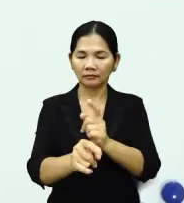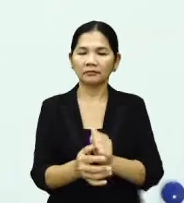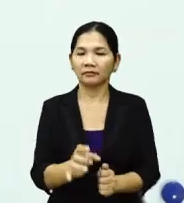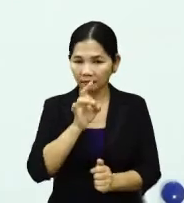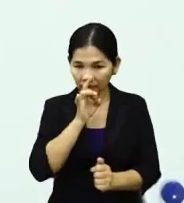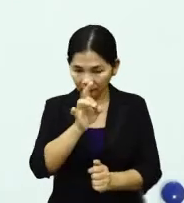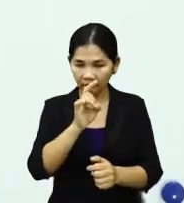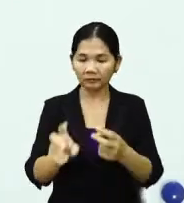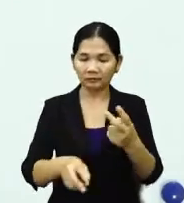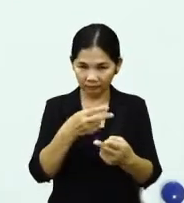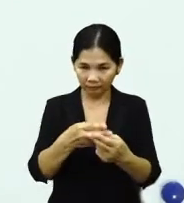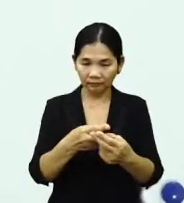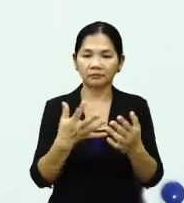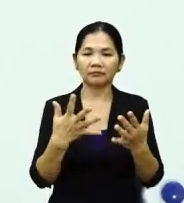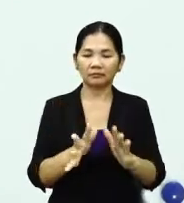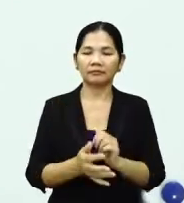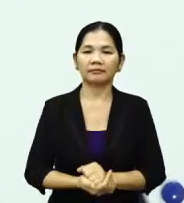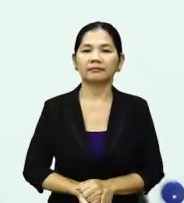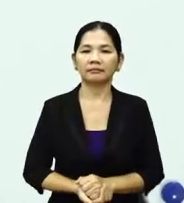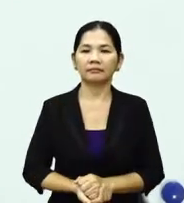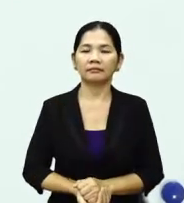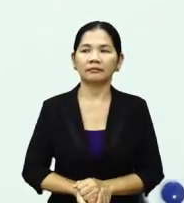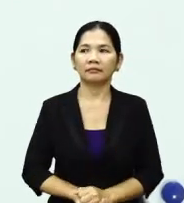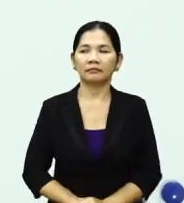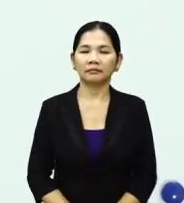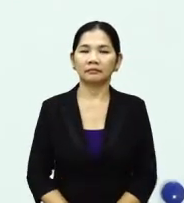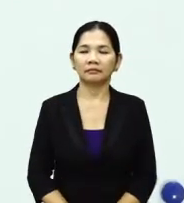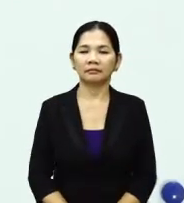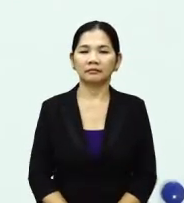cát chim miến chấm lá này xem nuôi bỏ dưa ngay con ta